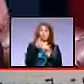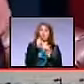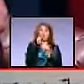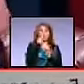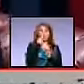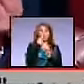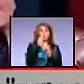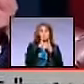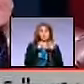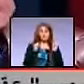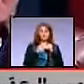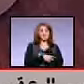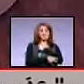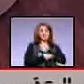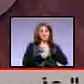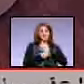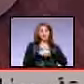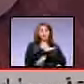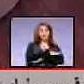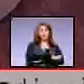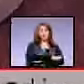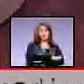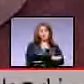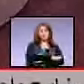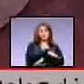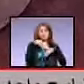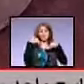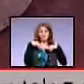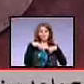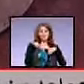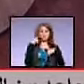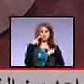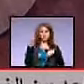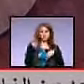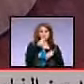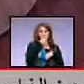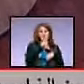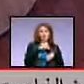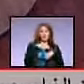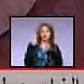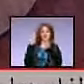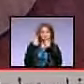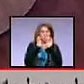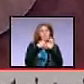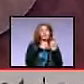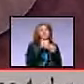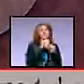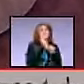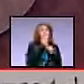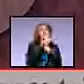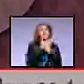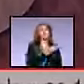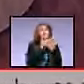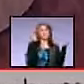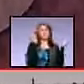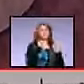المصري البسيط المحترم، ده اللي كان بيخلي الواحد يبكي ويدمع، زي النوعيات اللي احنا بنشوفها في